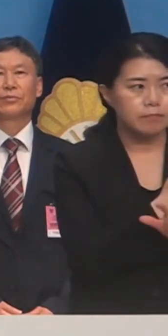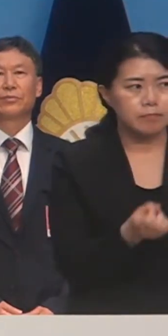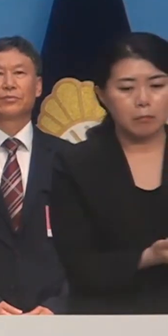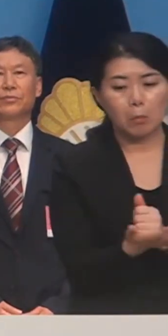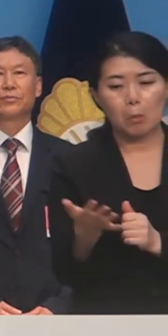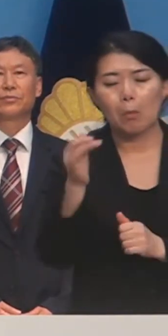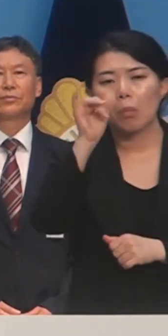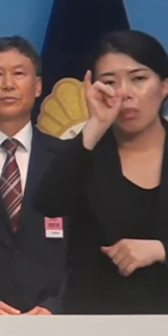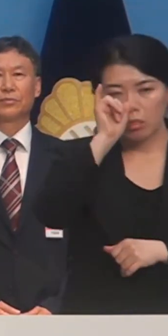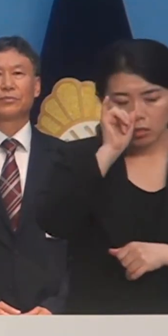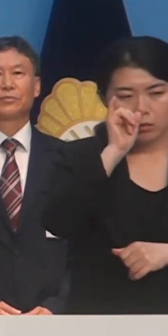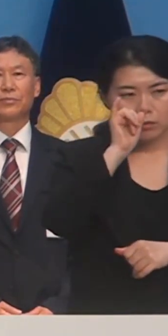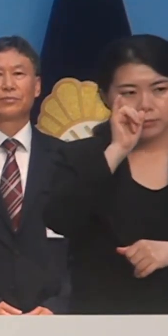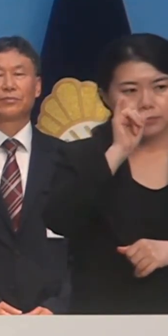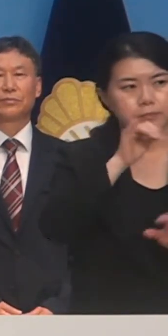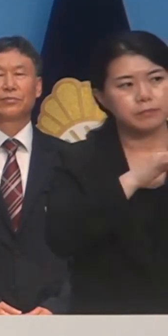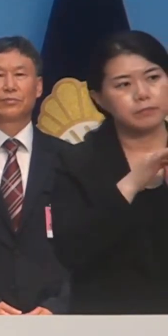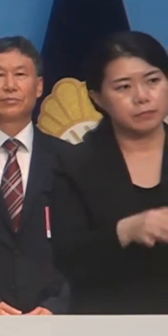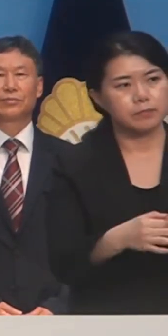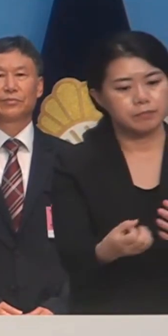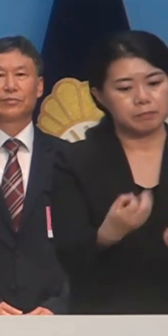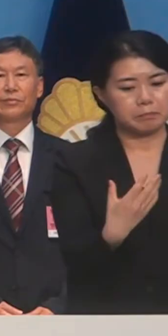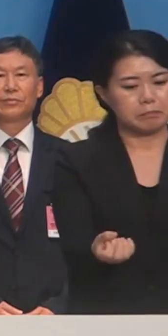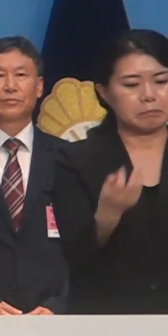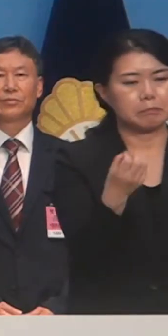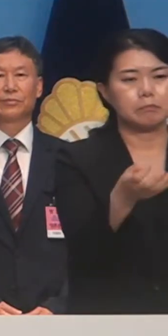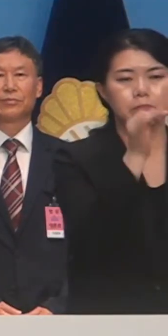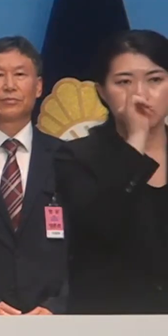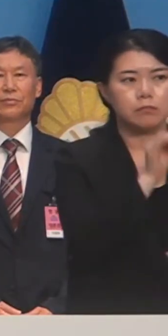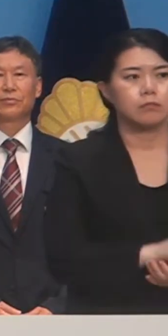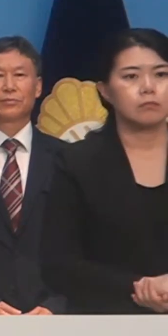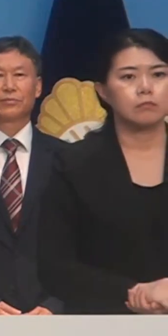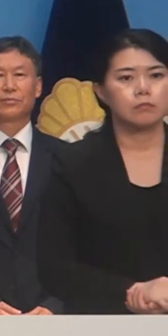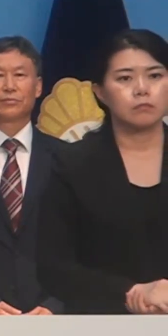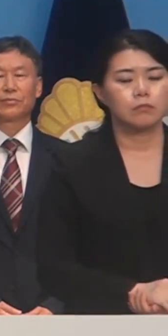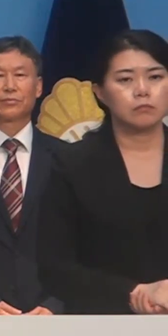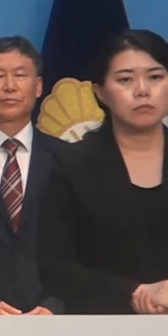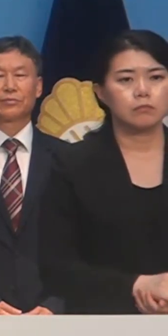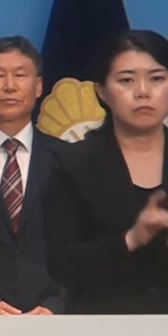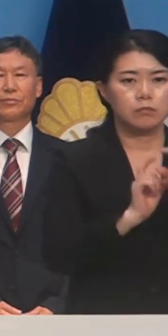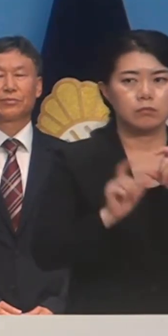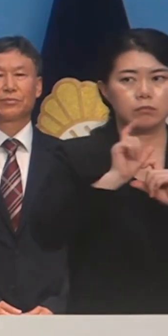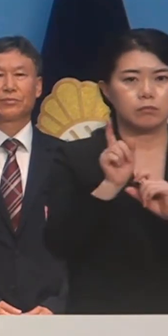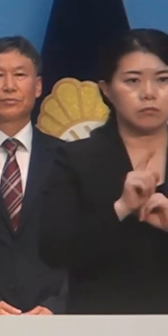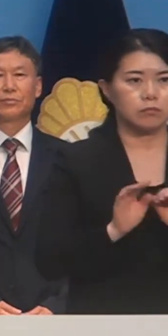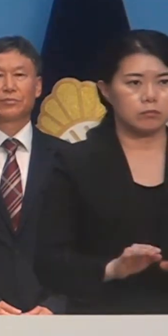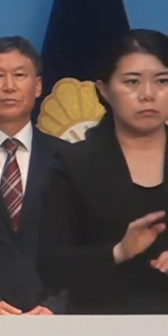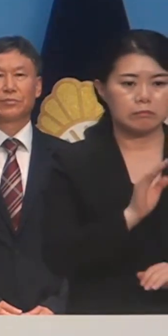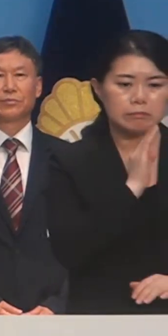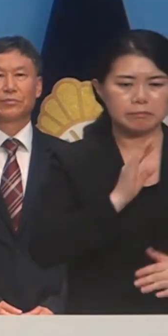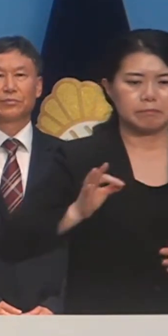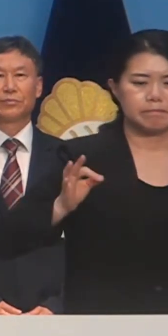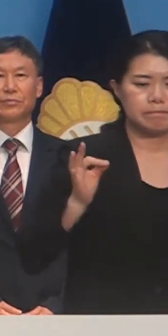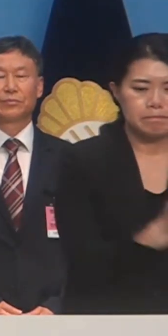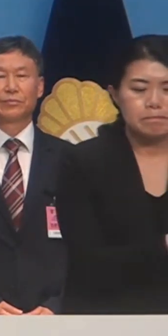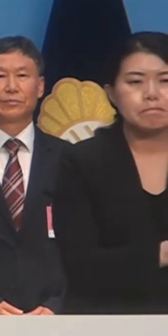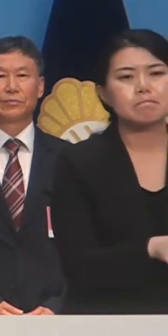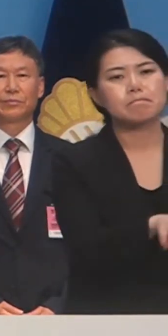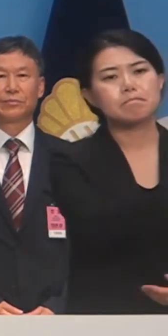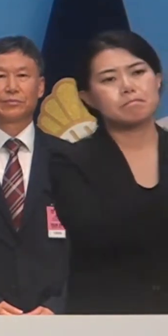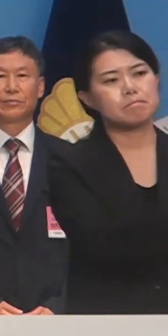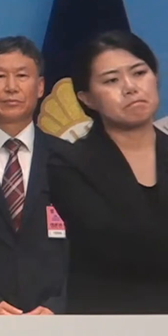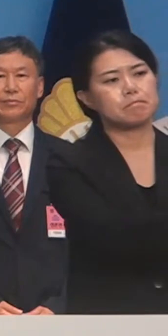스며든 상태라는 것이 계속해서 밝혀지고 있다. 심지어 저렴한 가격